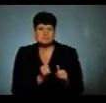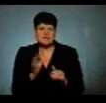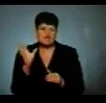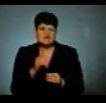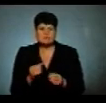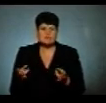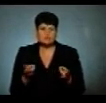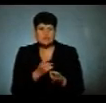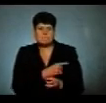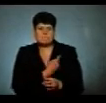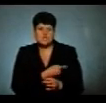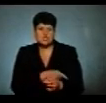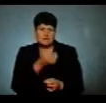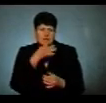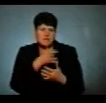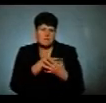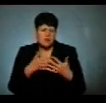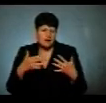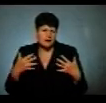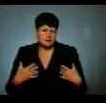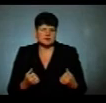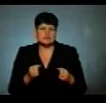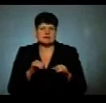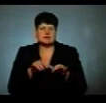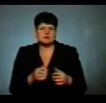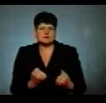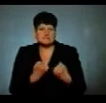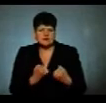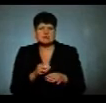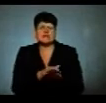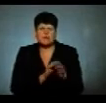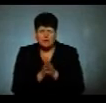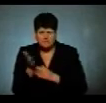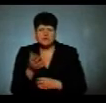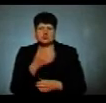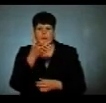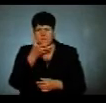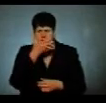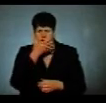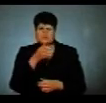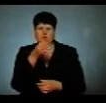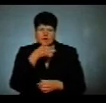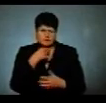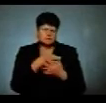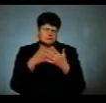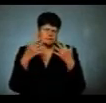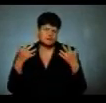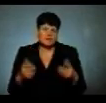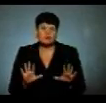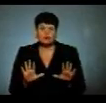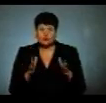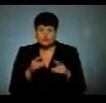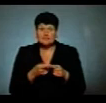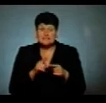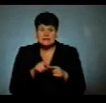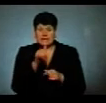всім необхідними медичними препаратами, засобами захисту і всього іншого. Це стосується і рукавичок, і масок, і лікарств, і всього іншого. В разі, якщо вони це не